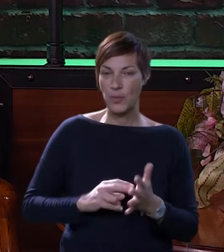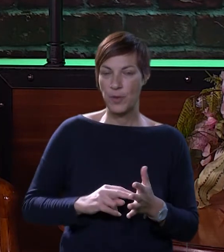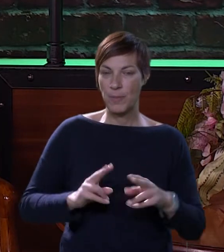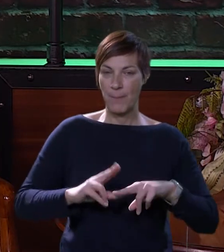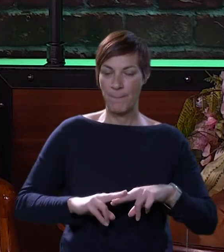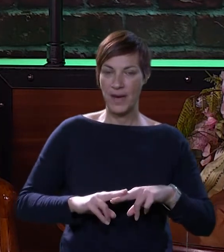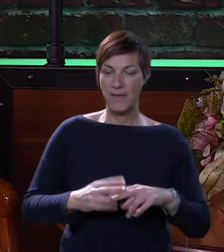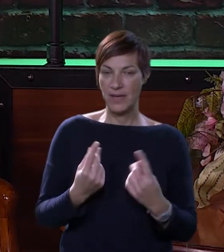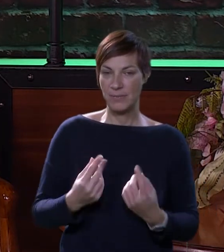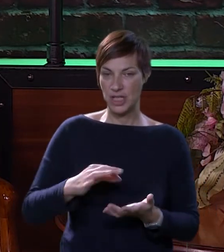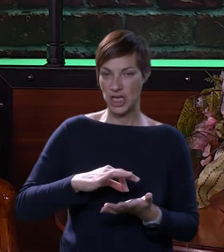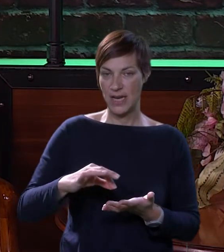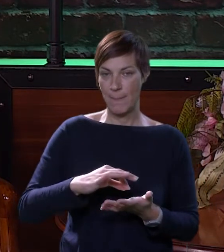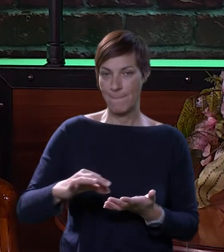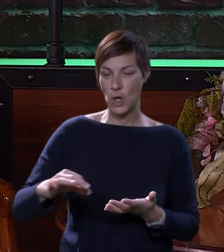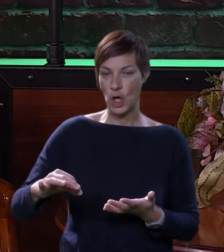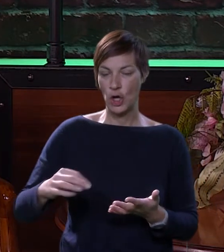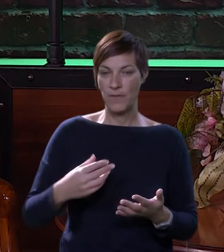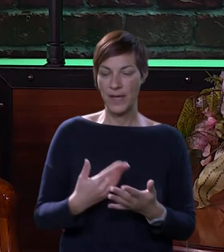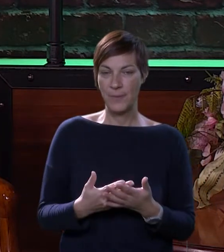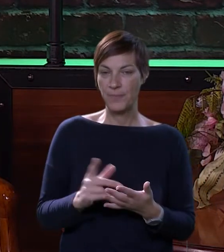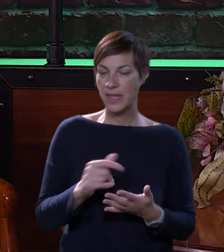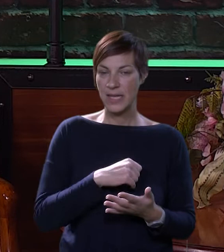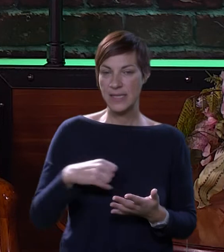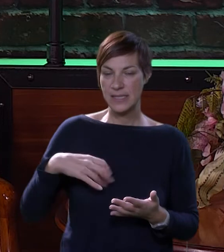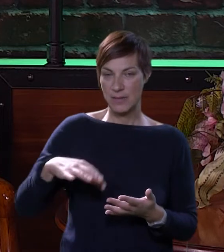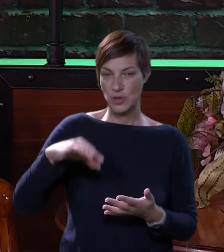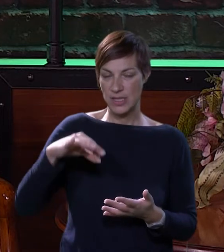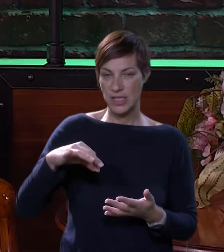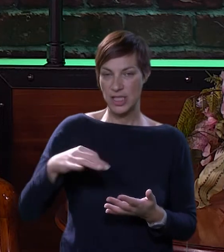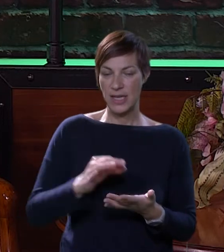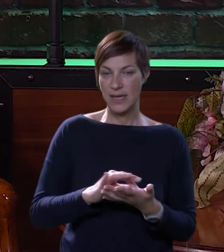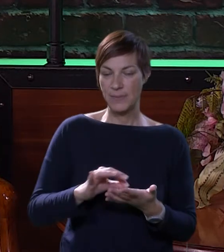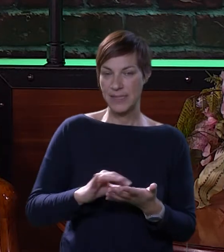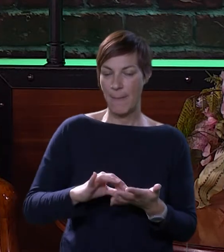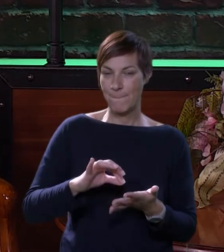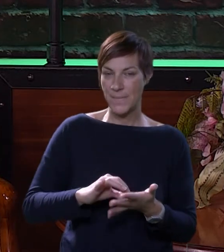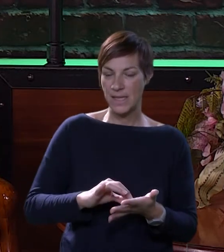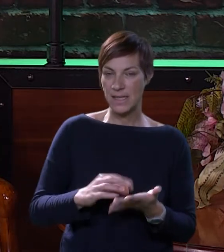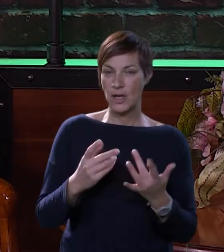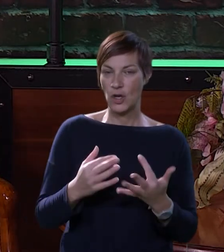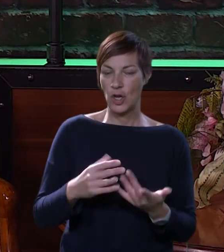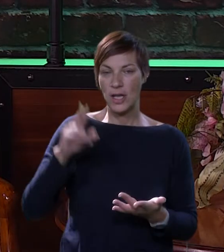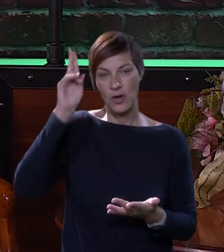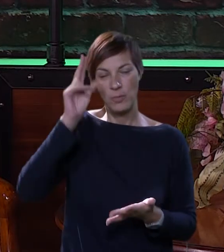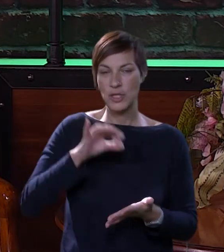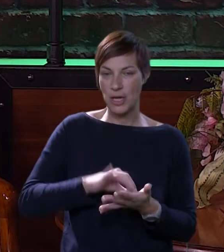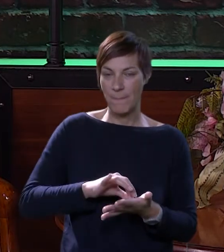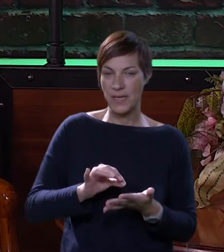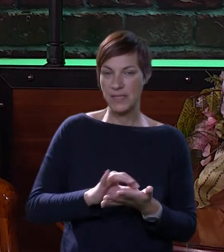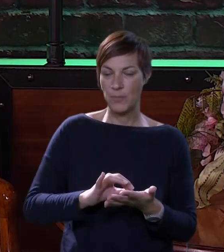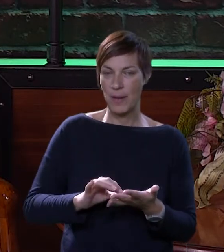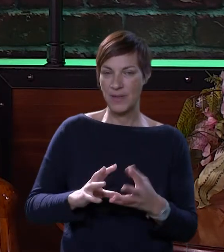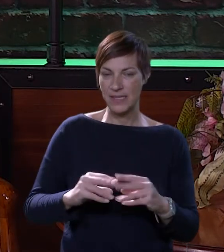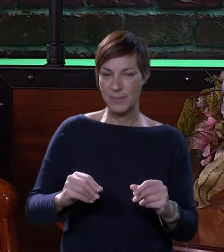sa pravilnim držanjem te olovke, ne samo sa držanjem, nego sa pravilnim pritiskom, da zna koliko smije pritisniti u papir da